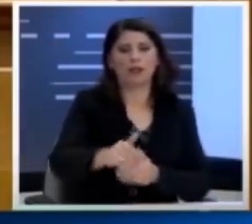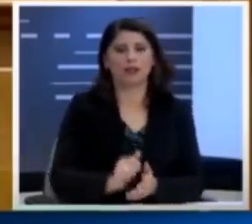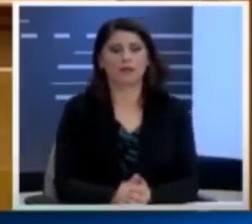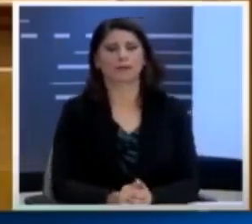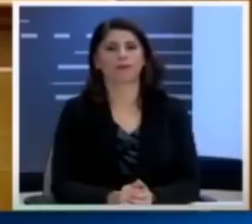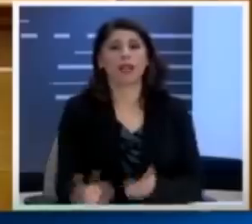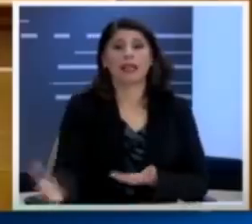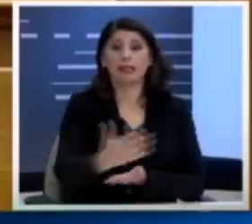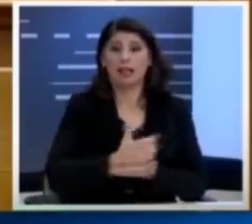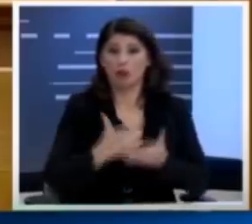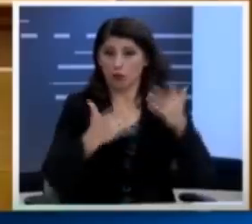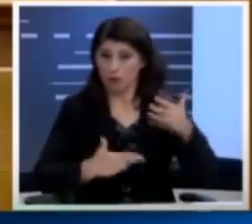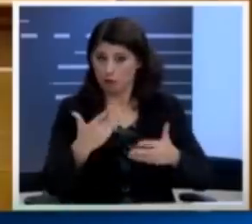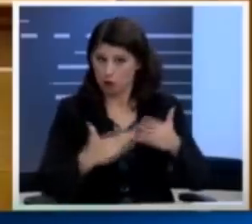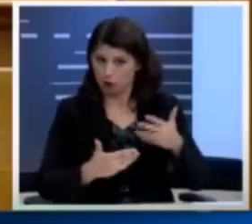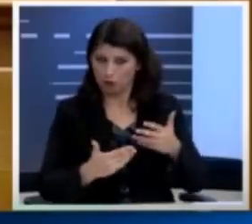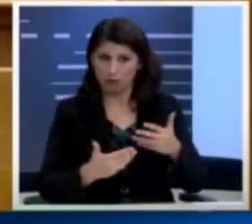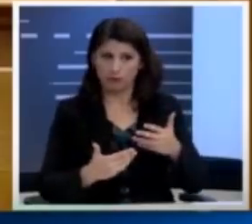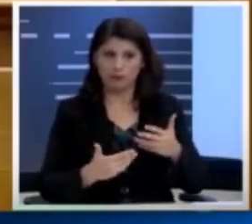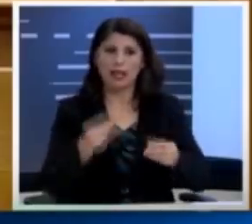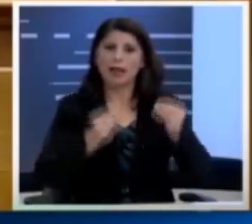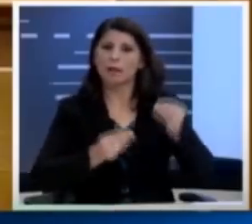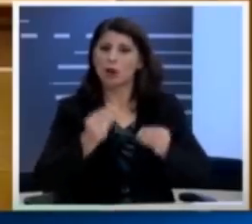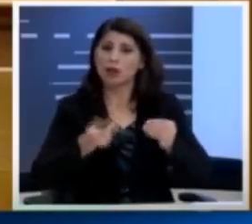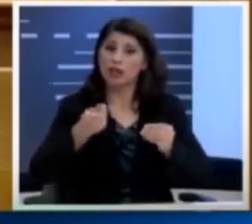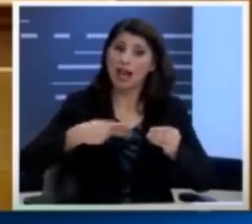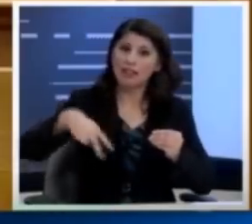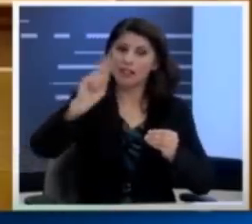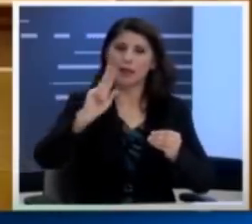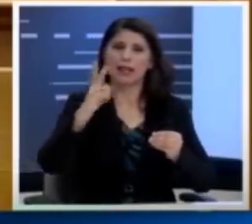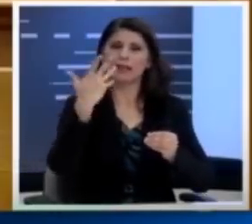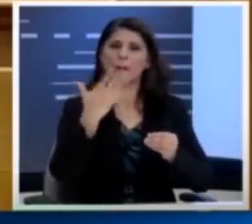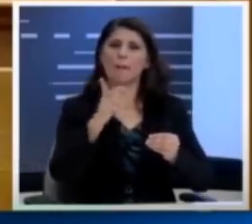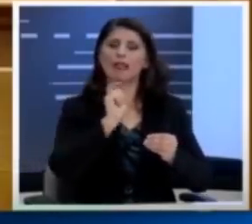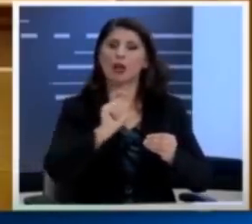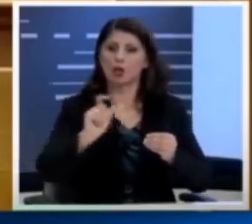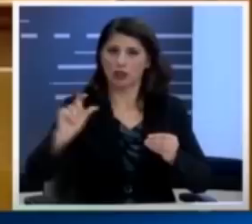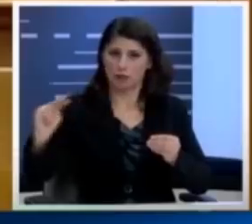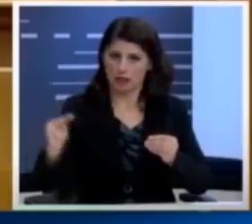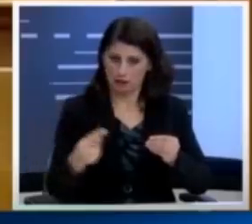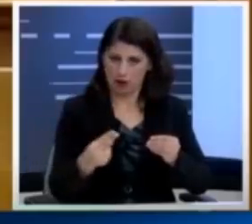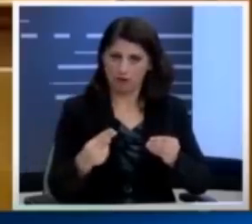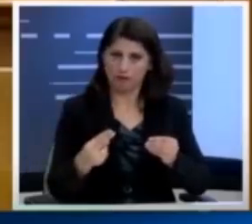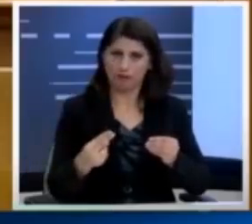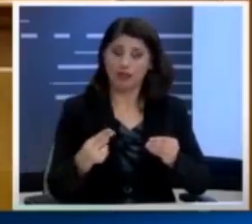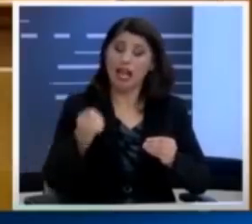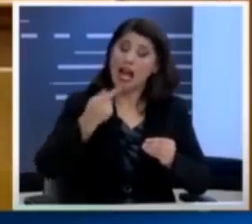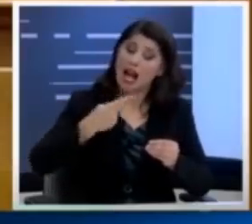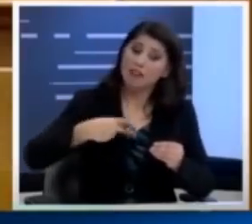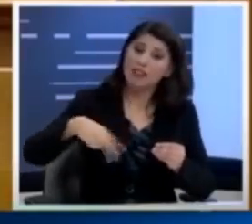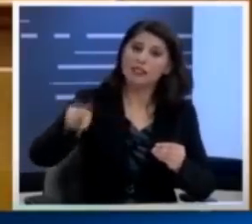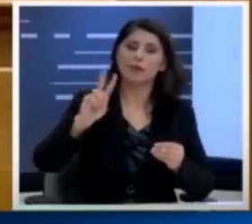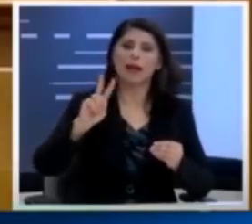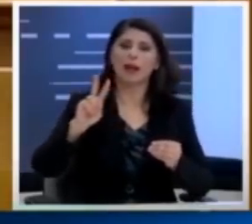έσοδα του προϋπολογισμού υπολογίζονται αυξημένα κατά 500 εκατομμύρια ευρώ,